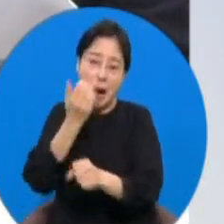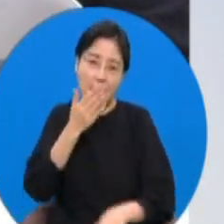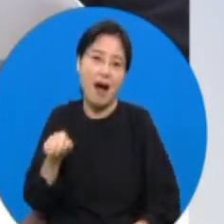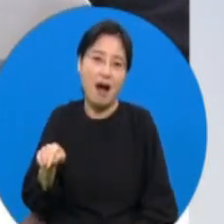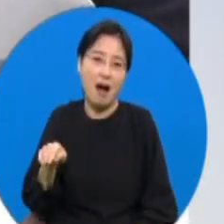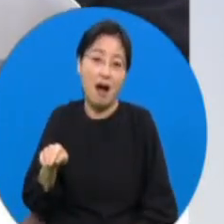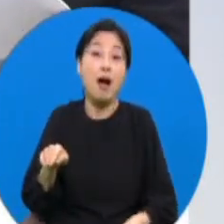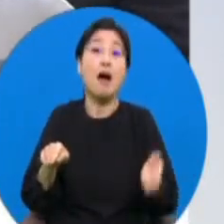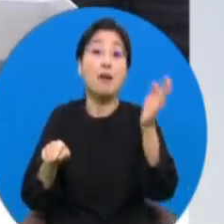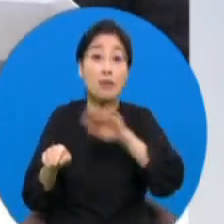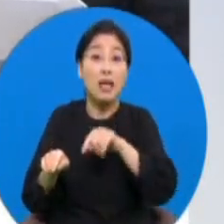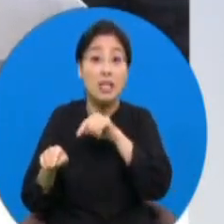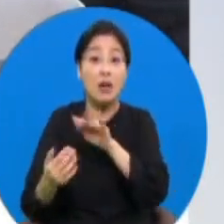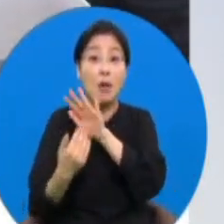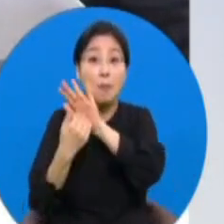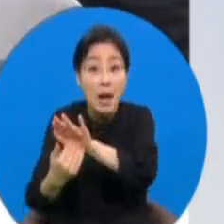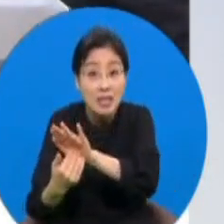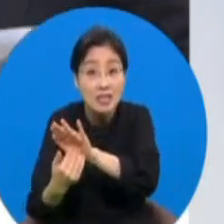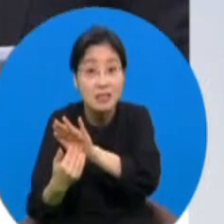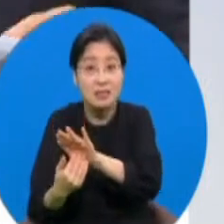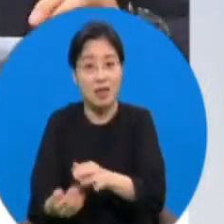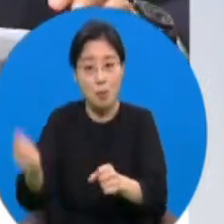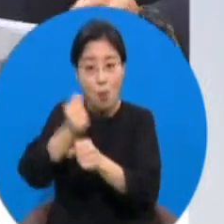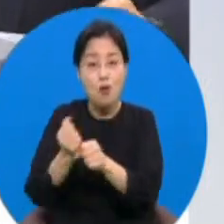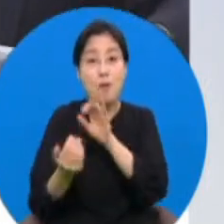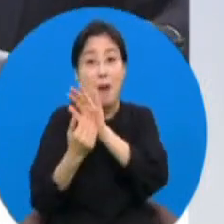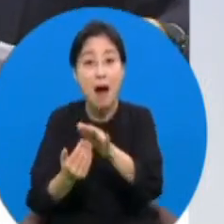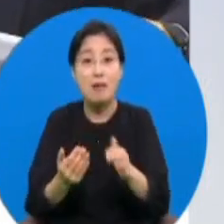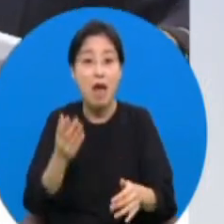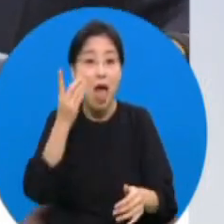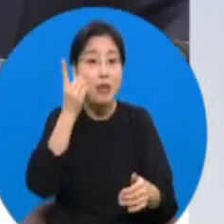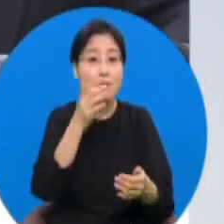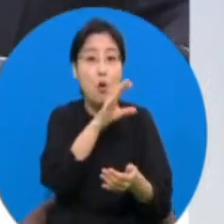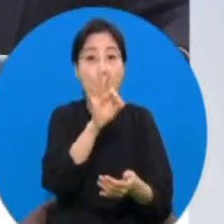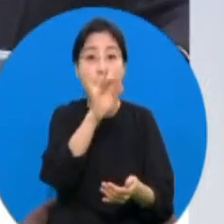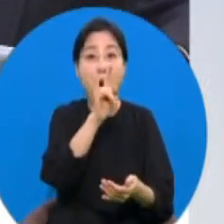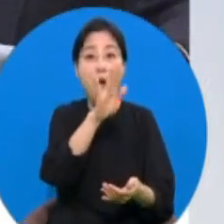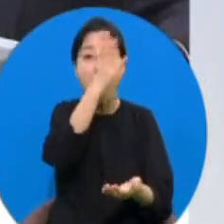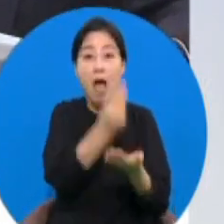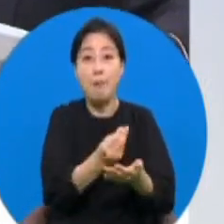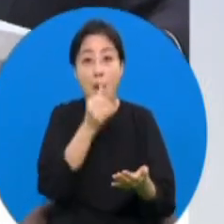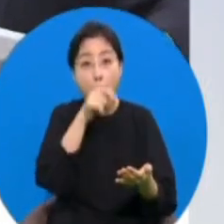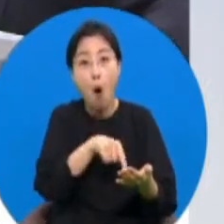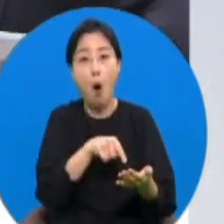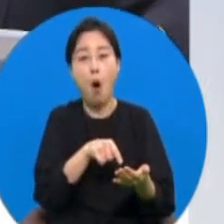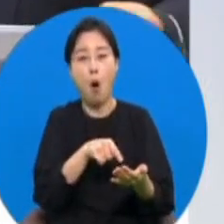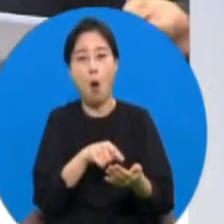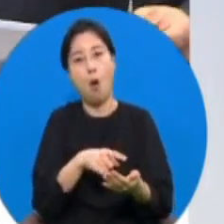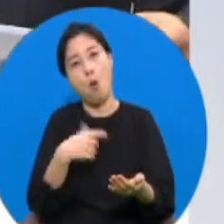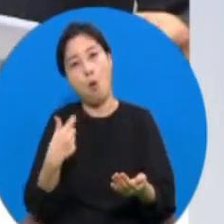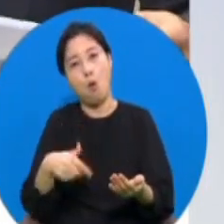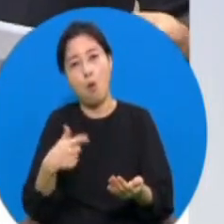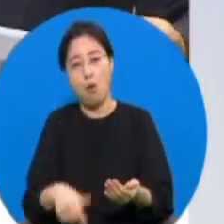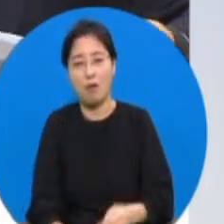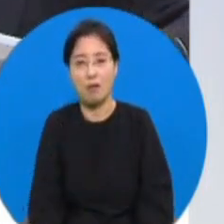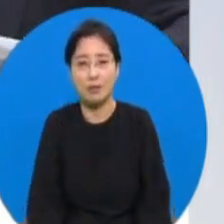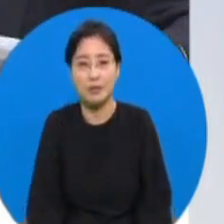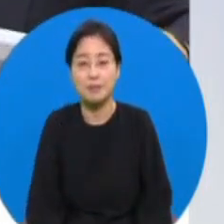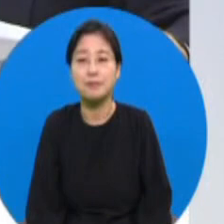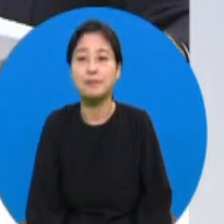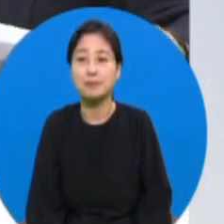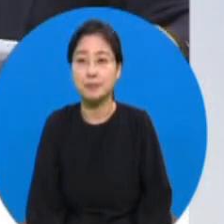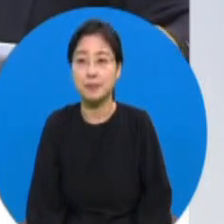휴대폰에 의해서. 근데 우리는 그걸 모르고 있죠, 현재. 그렇기 때문에 휴대폰이 그 정도로 어떤 범죄 혐의를 밝히는 데서는